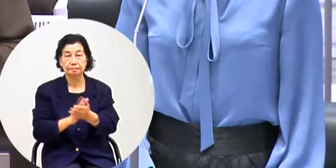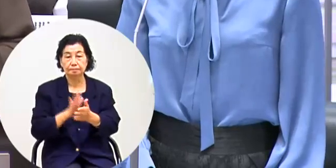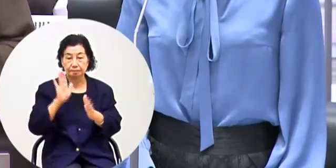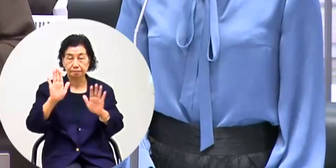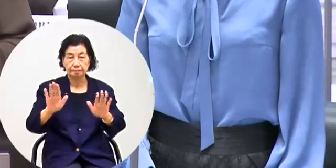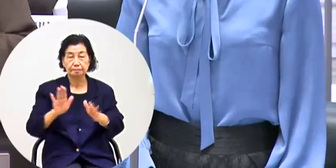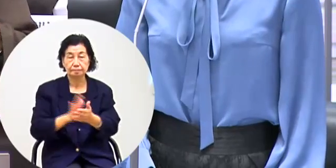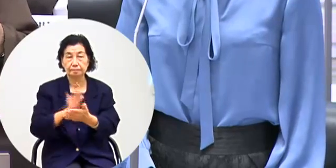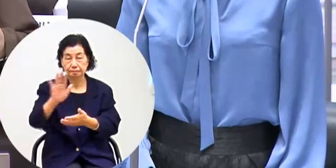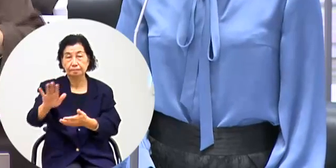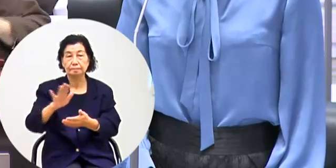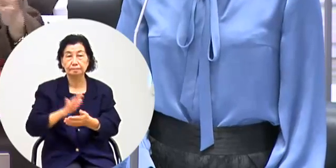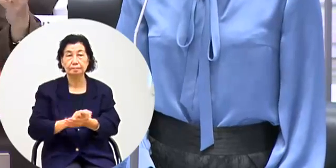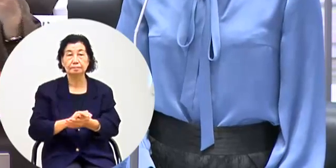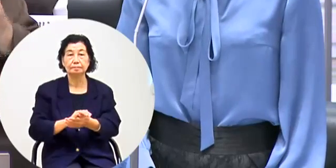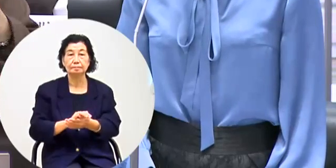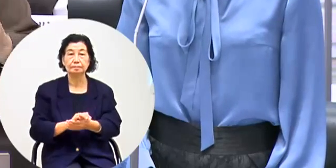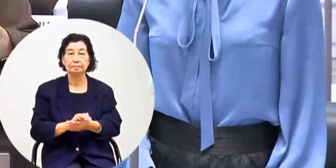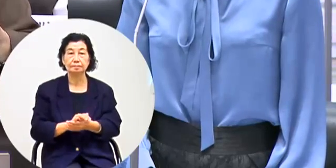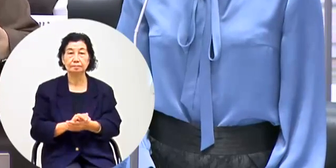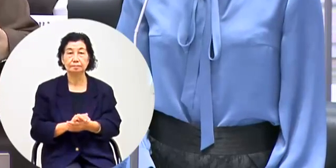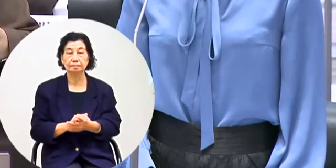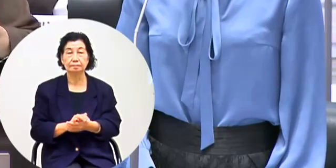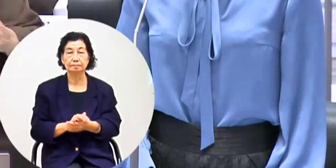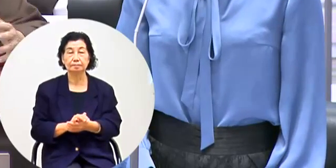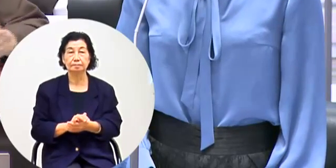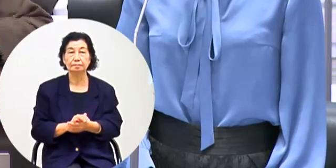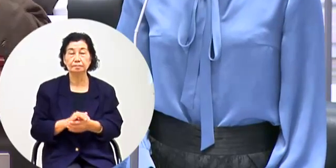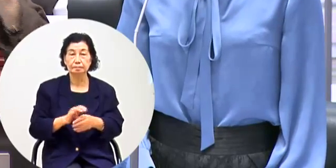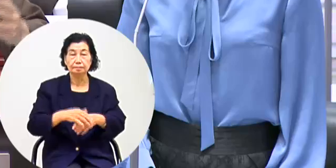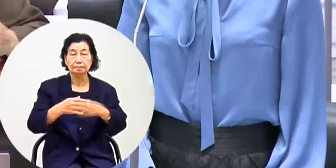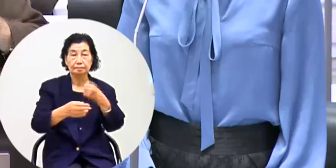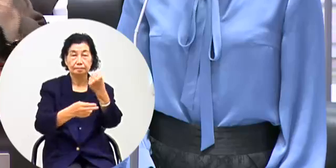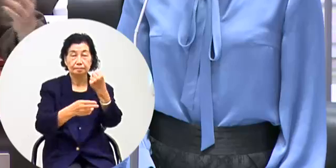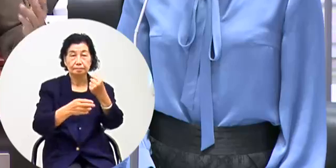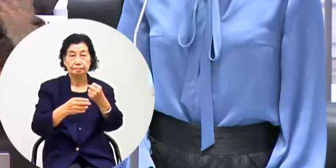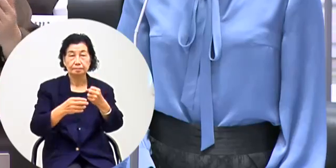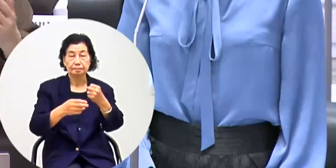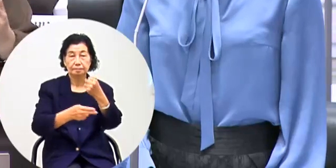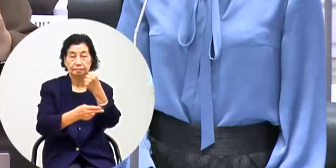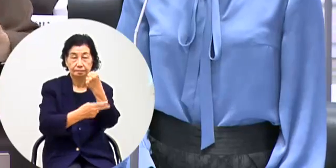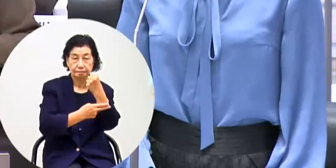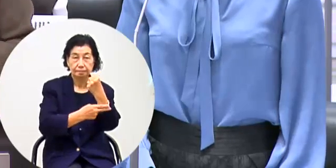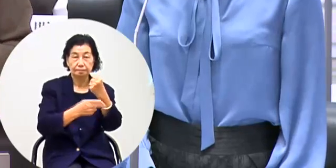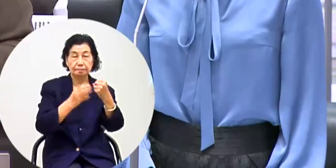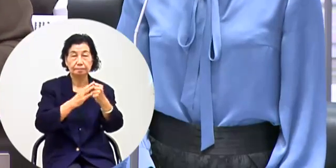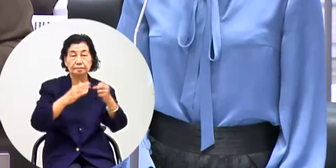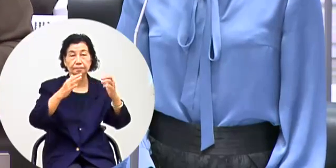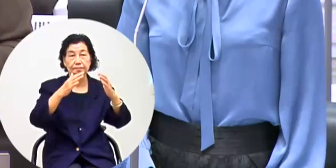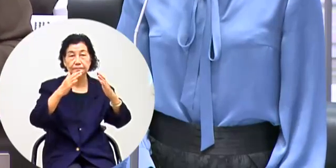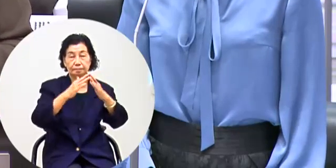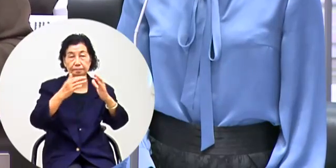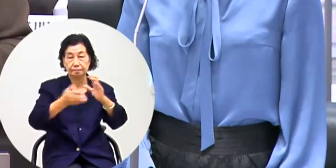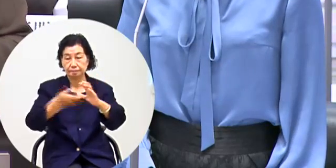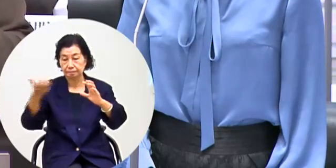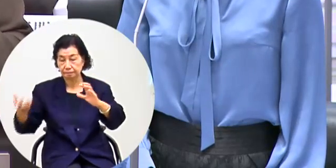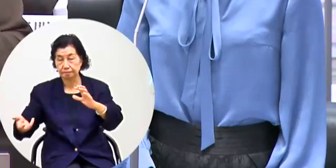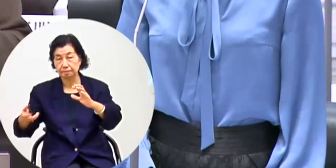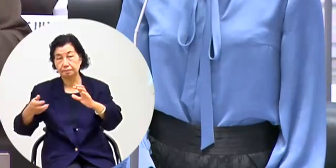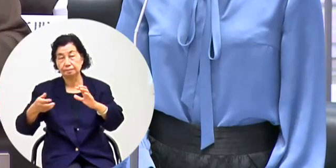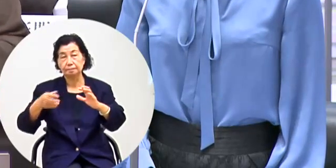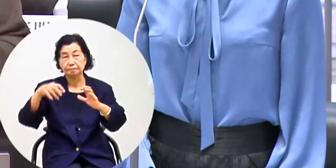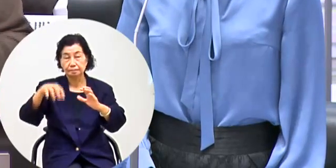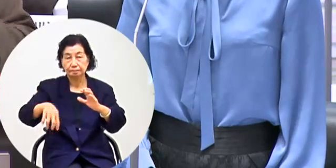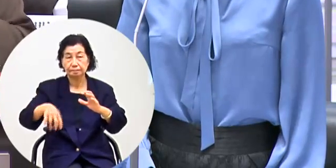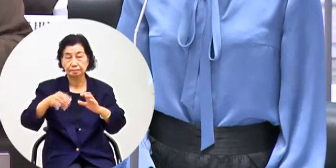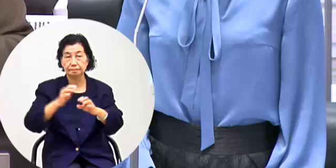大了。啊，当然我们如果要并一个里吼，那就也是一样不断的抗争。但是我会觉得说，如果做我